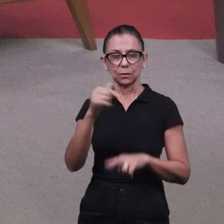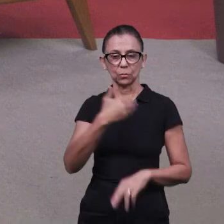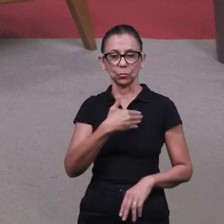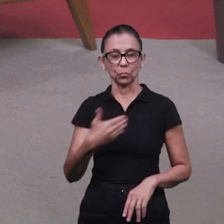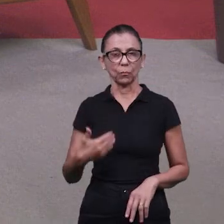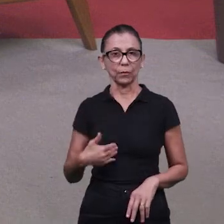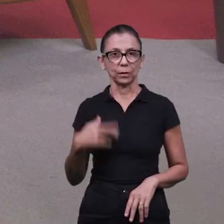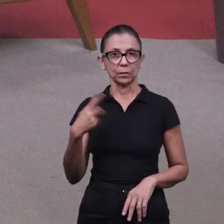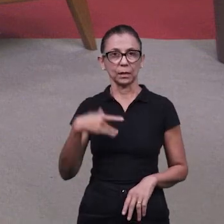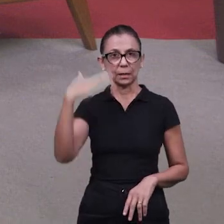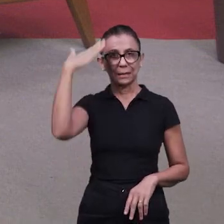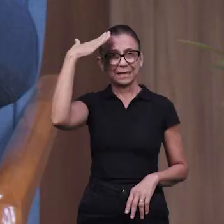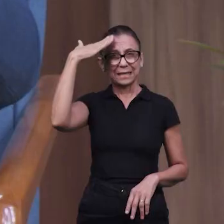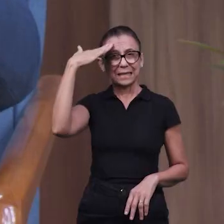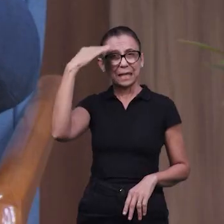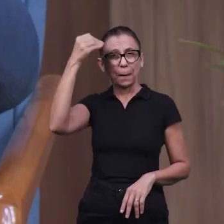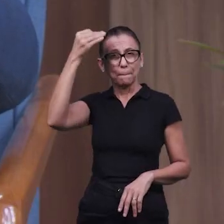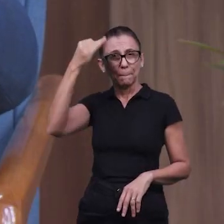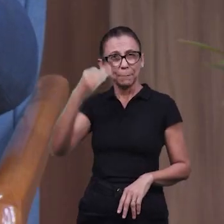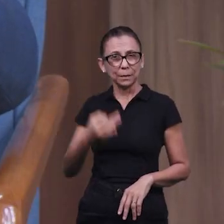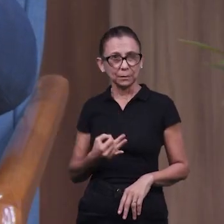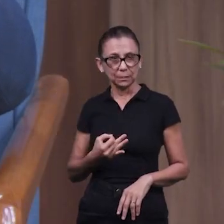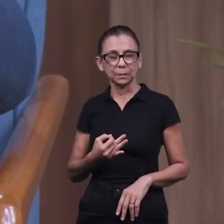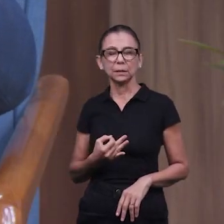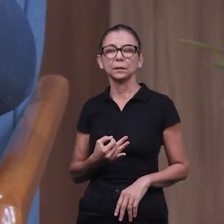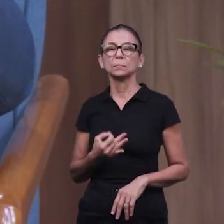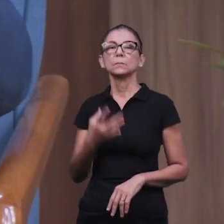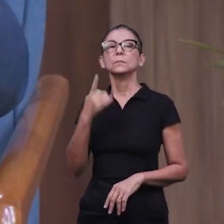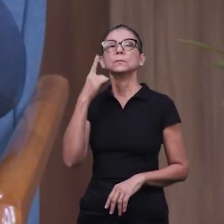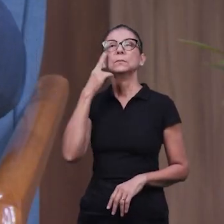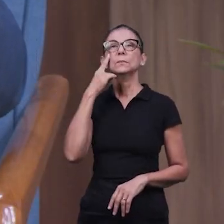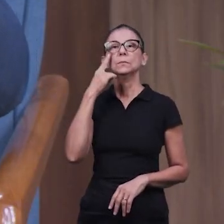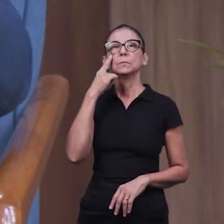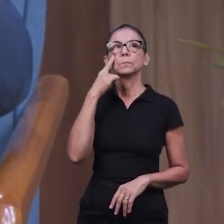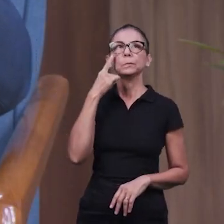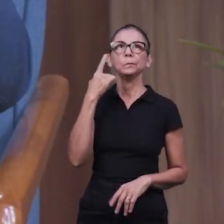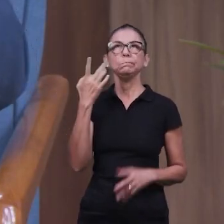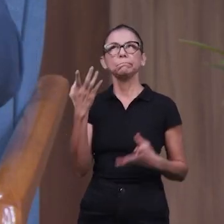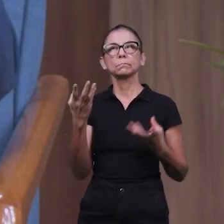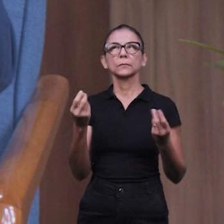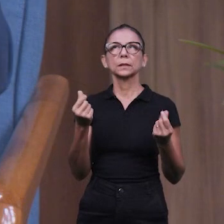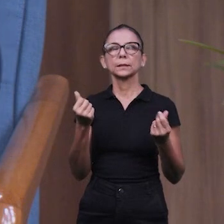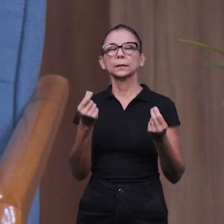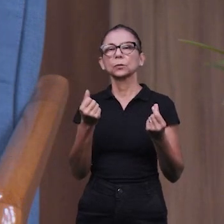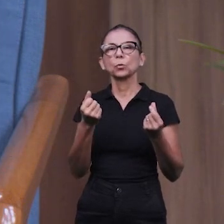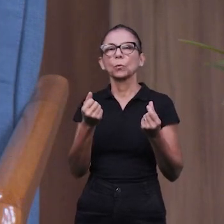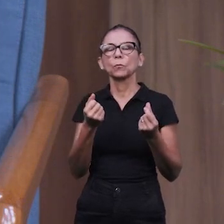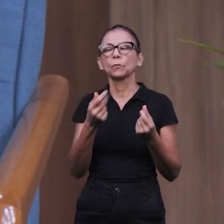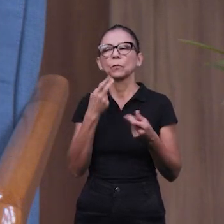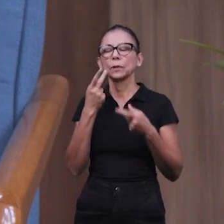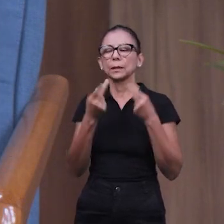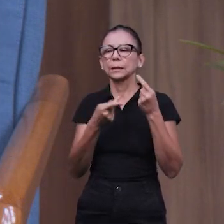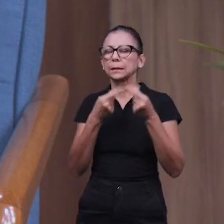Salomon la sagesse, n'est-ce pas? Ce qu'il a demandé à Dieu. Nous voyons, je peux dire, comme une mission